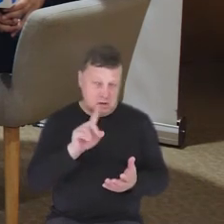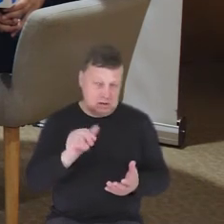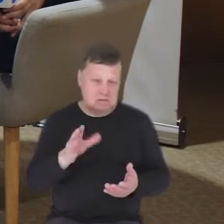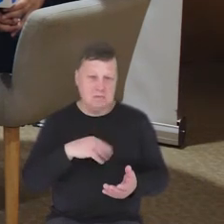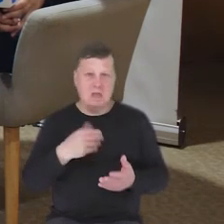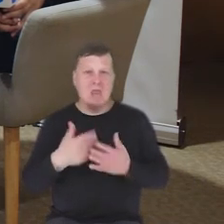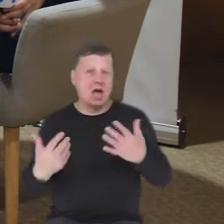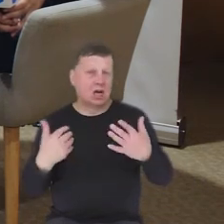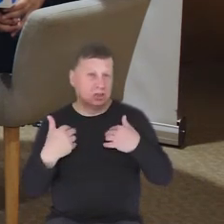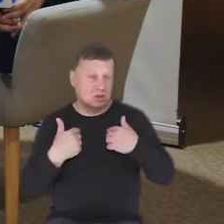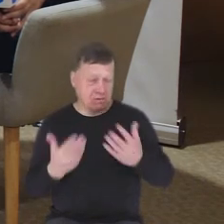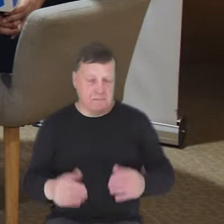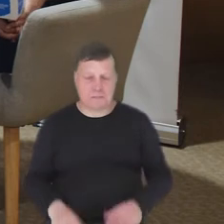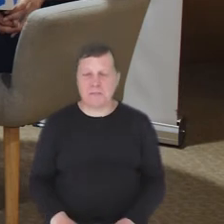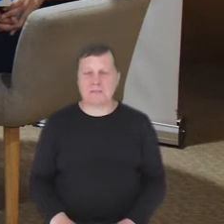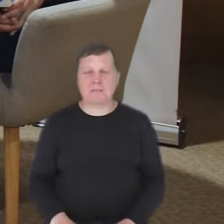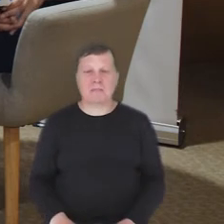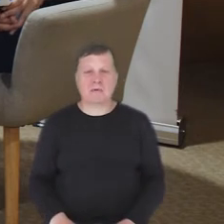na żywo. Natomiast